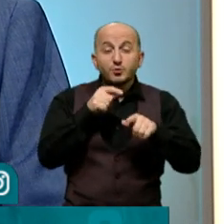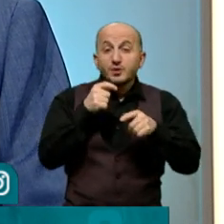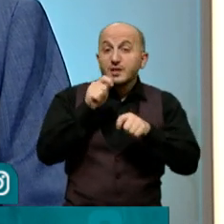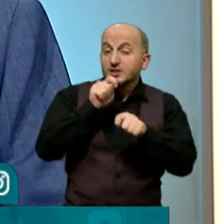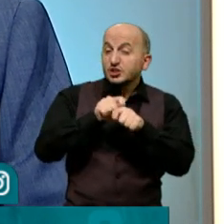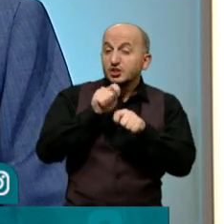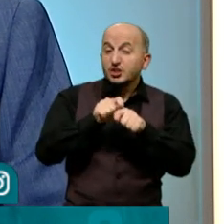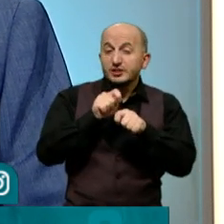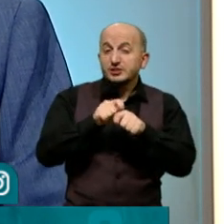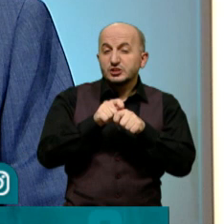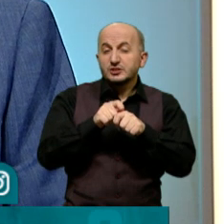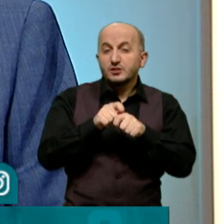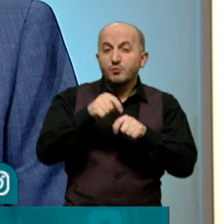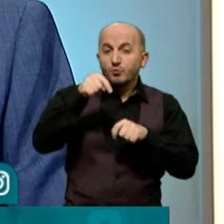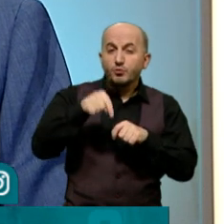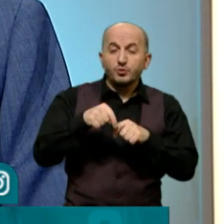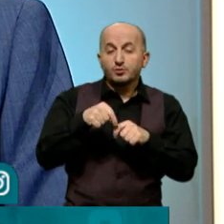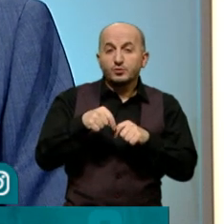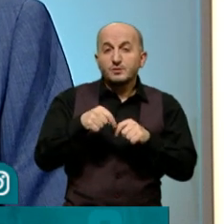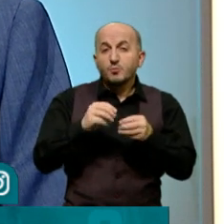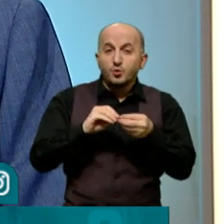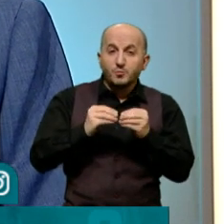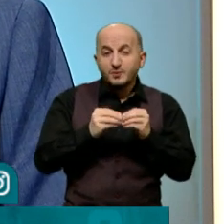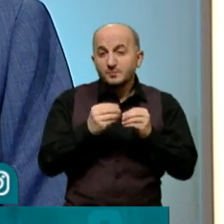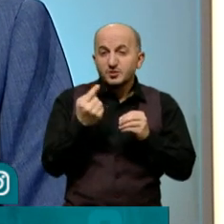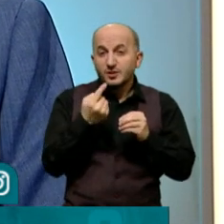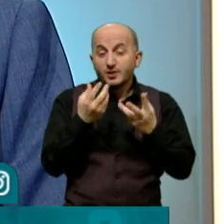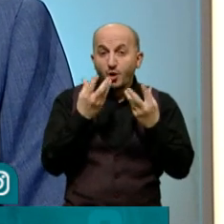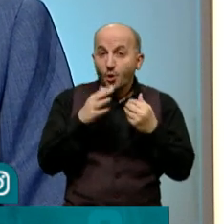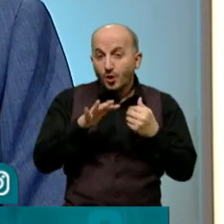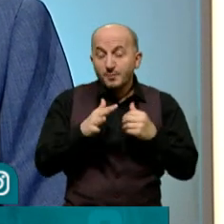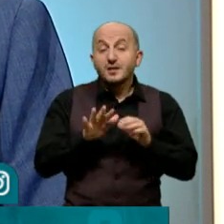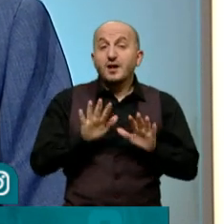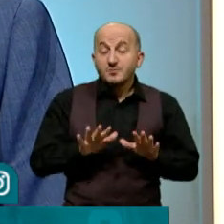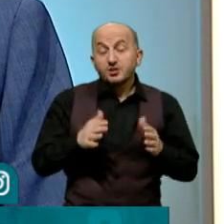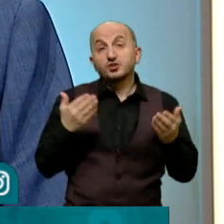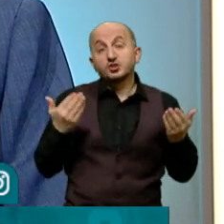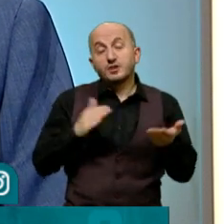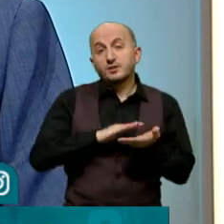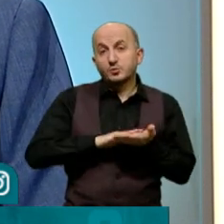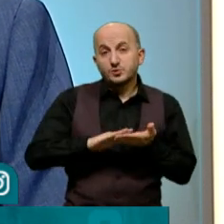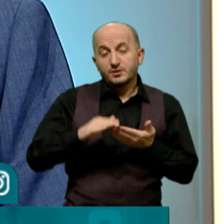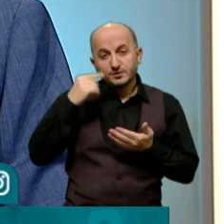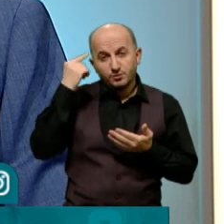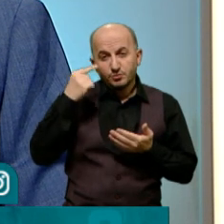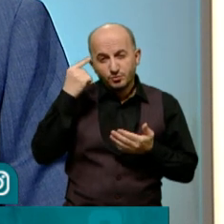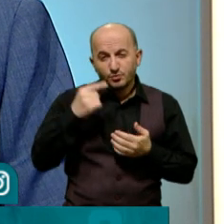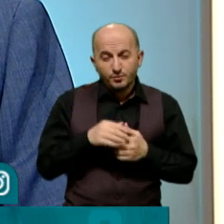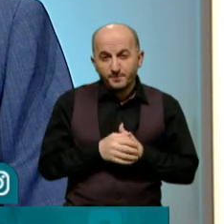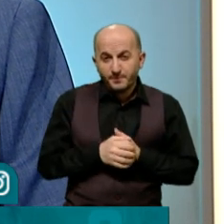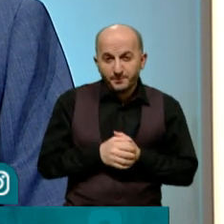şekli, belki bugünkü fiili durumunda sıkıntılı şeyler olabilir. Ama inşallah düzelir diye düşünüyorum.